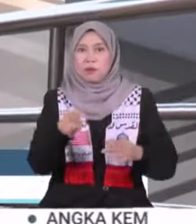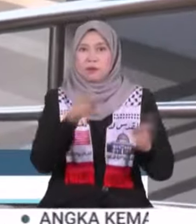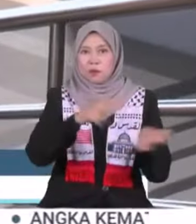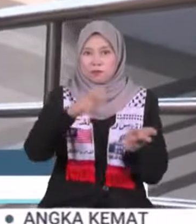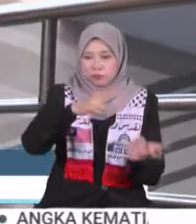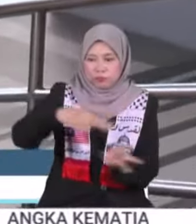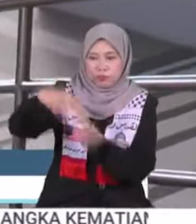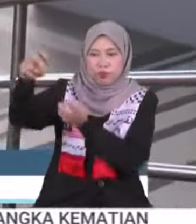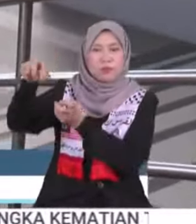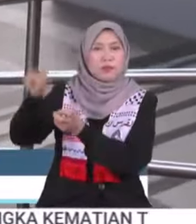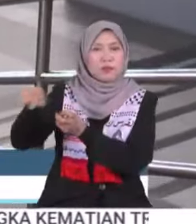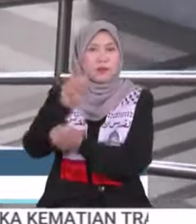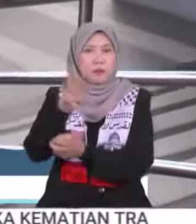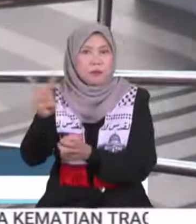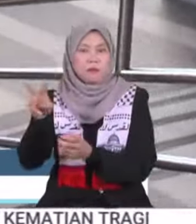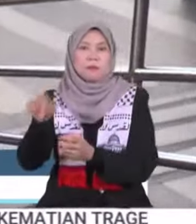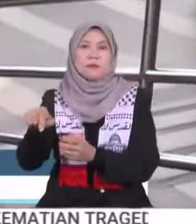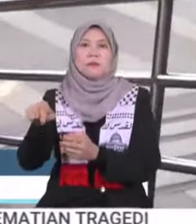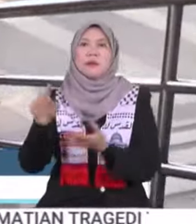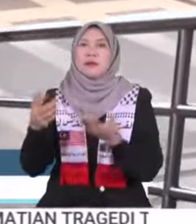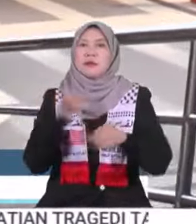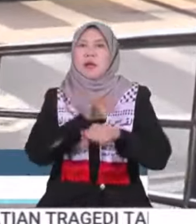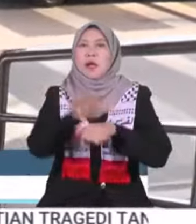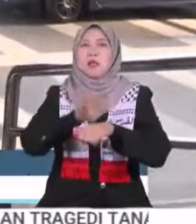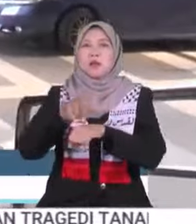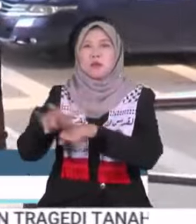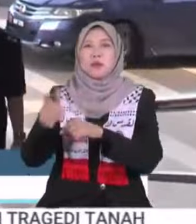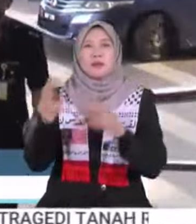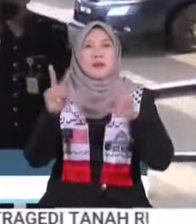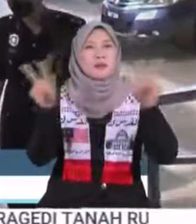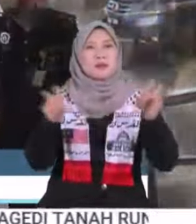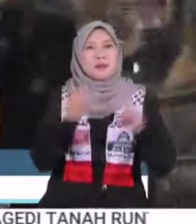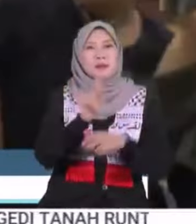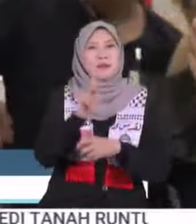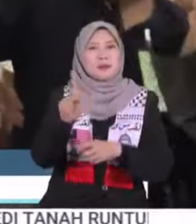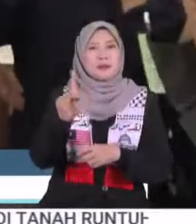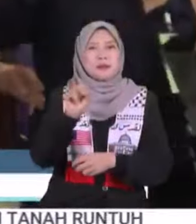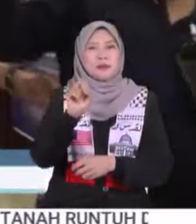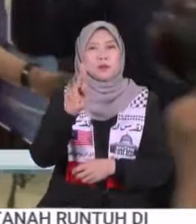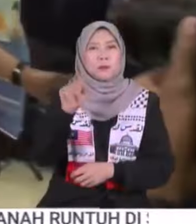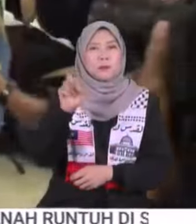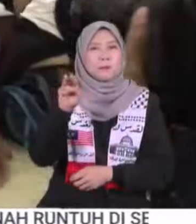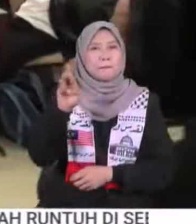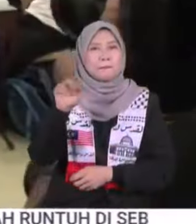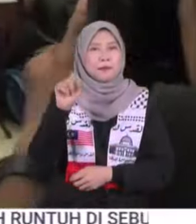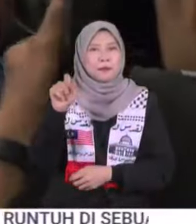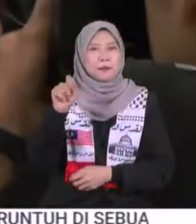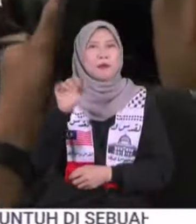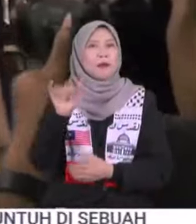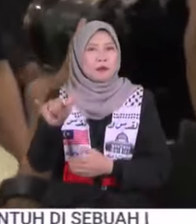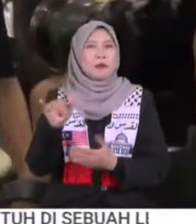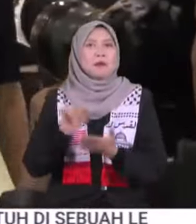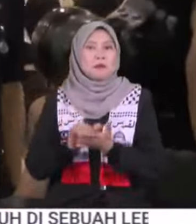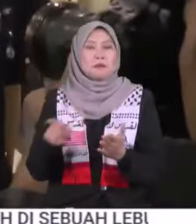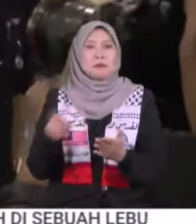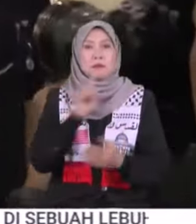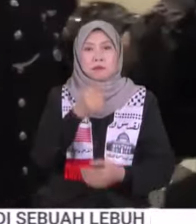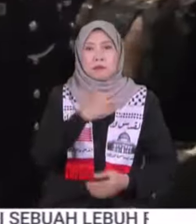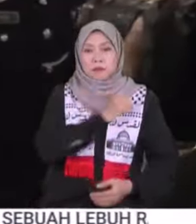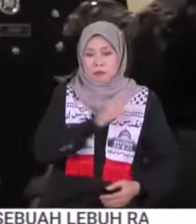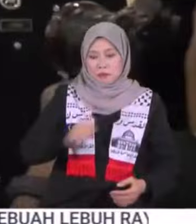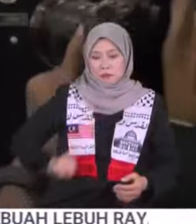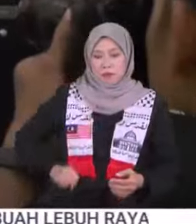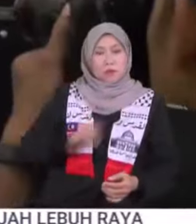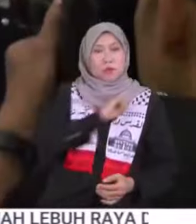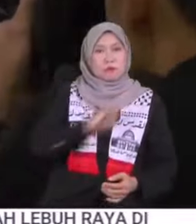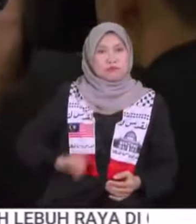naik hantaran berunsur hasutan berkaitan isu pemilik KK Supermart dan Superstore Senin Berhad yang menghadap Sultan Ibrahim di laman X